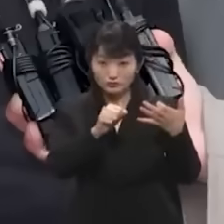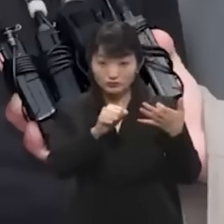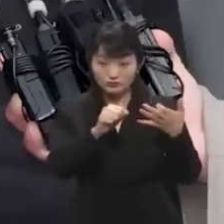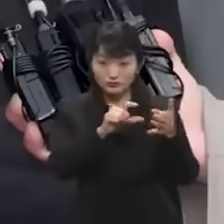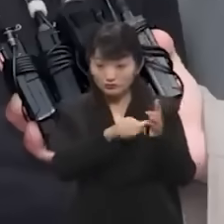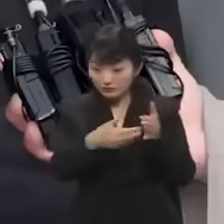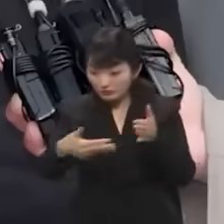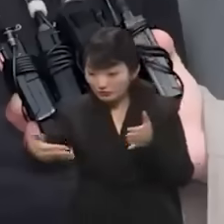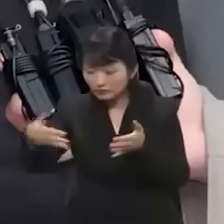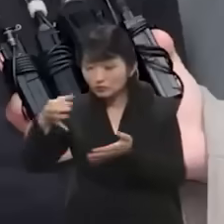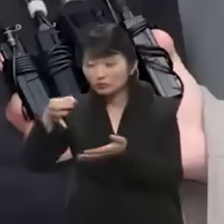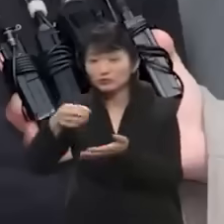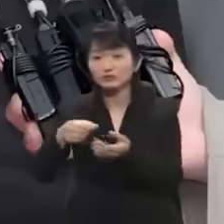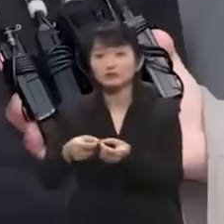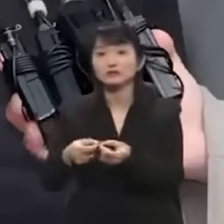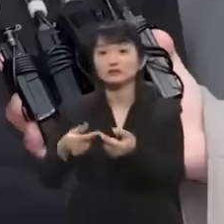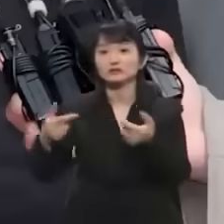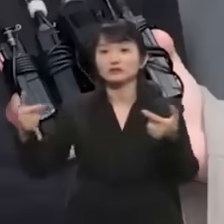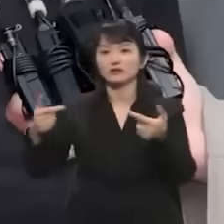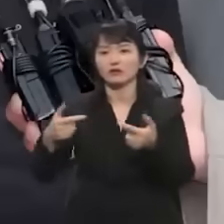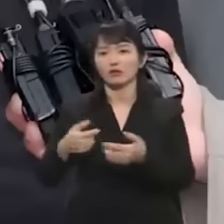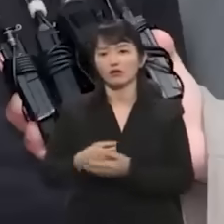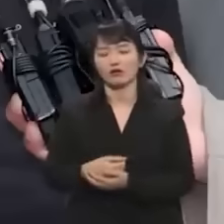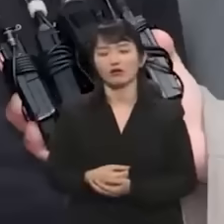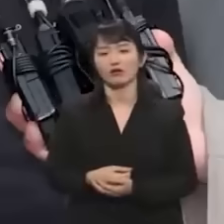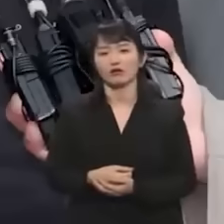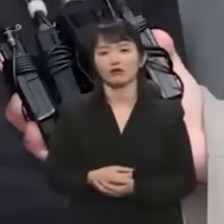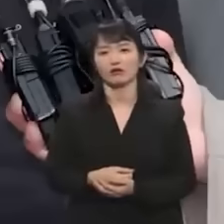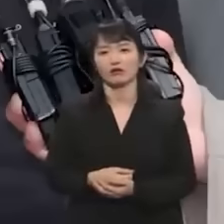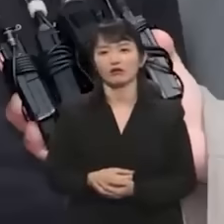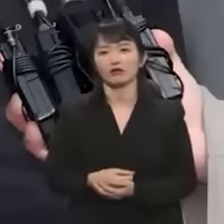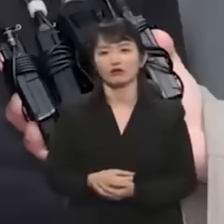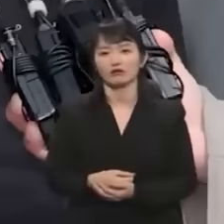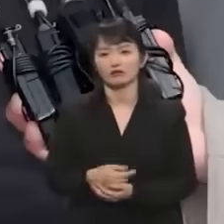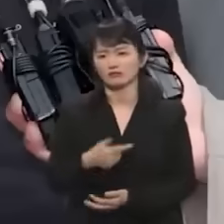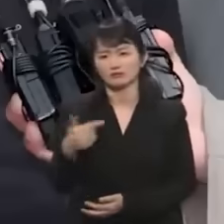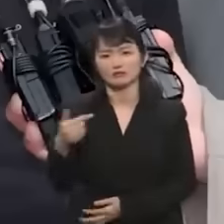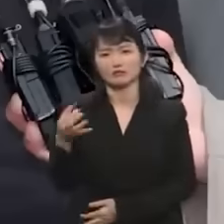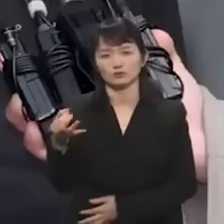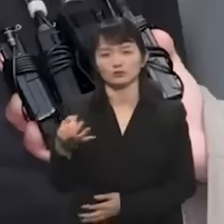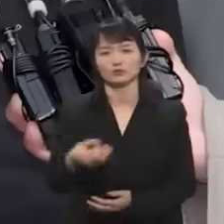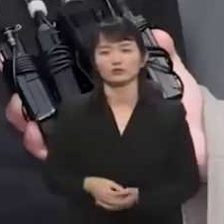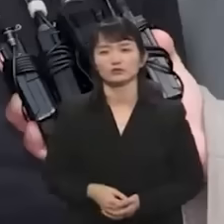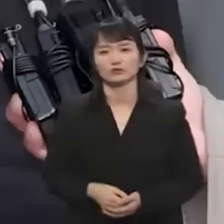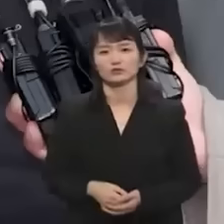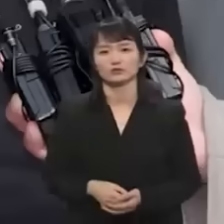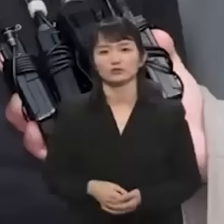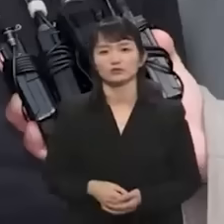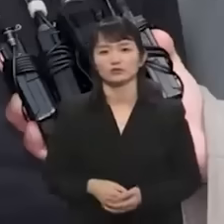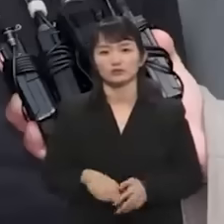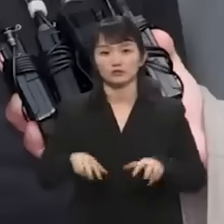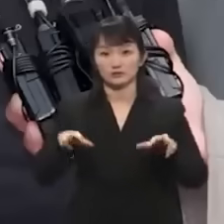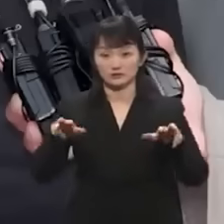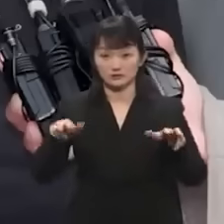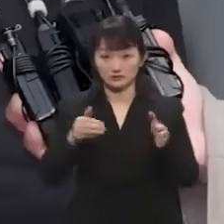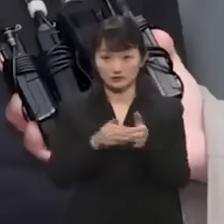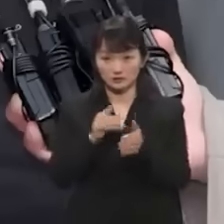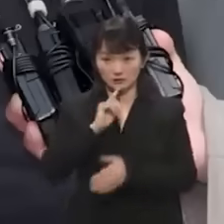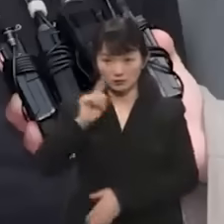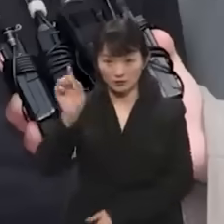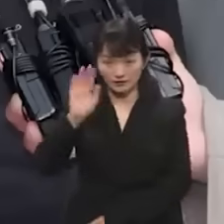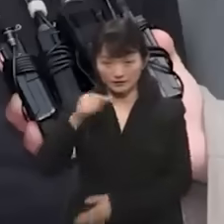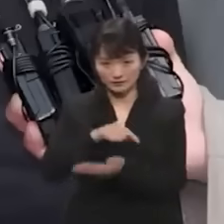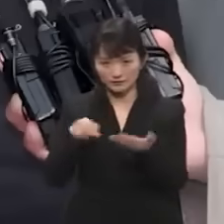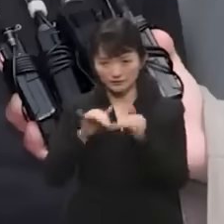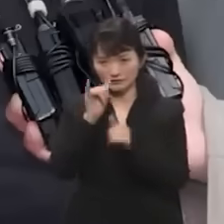그렇습니다 28억 이면은 어 뭐 지금 굉장한 금액이지만 혹시 아직까지 고소를 안 하는 피해자도 있지